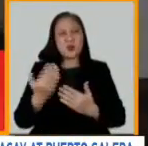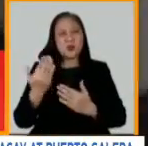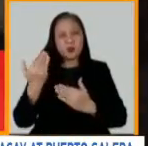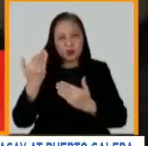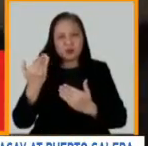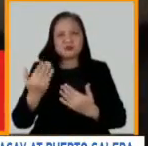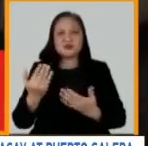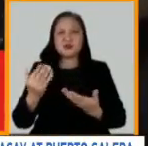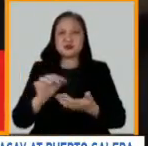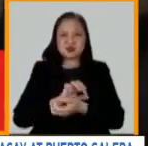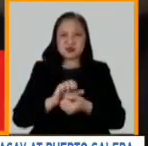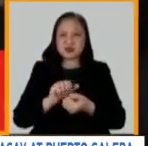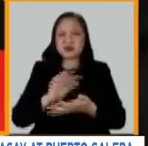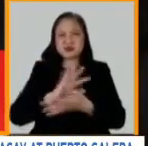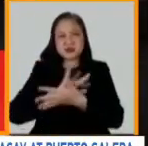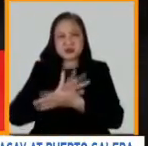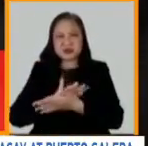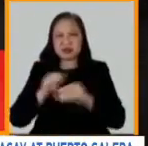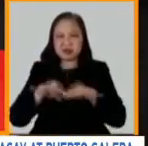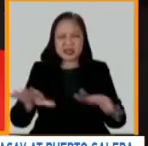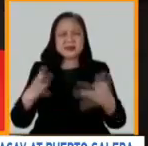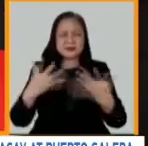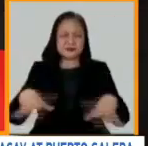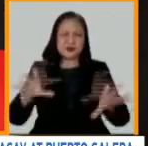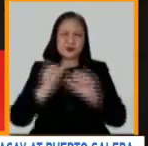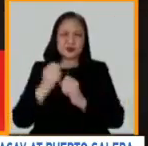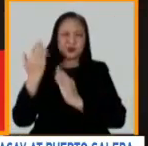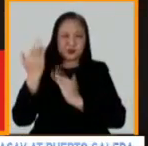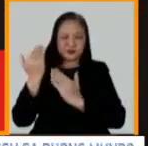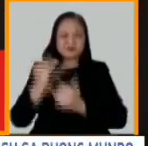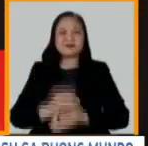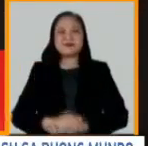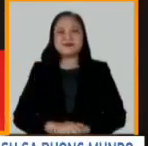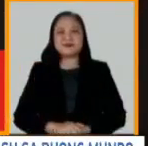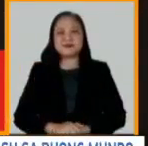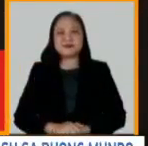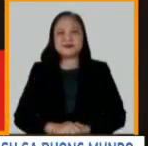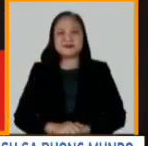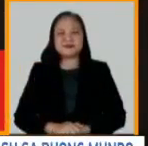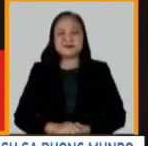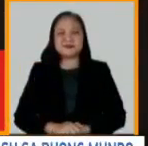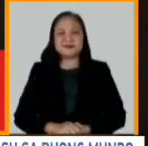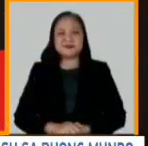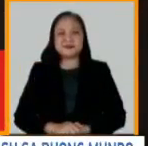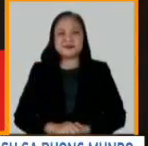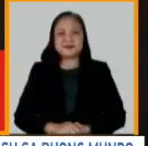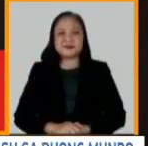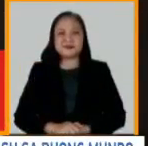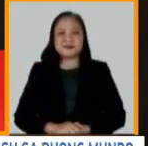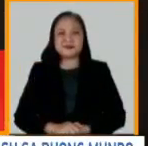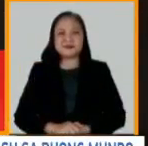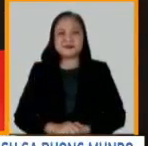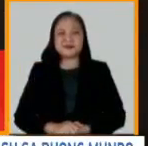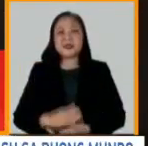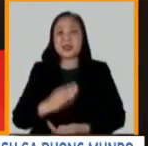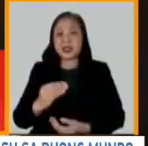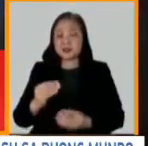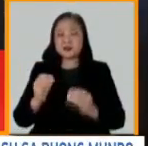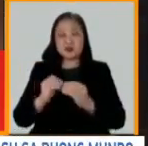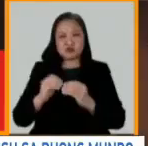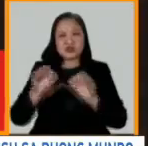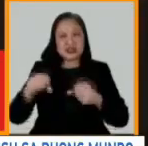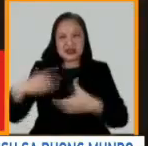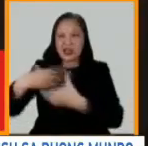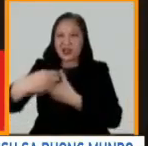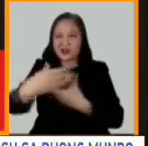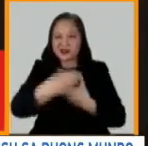lumalaganap na pandemya dito sa atin. Tsaka mas makakalabas na rin yung mga bata,